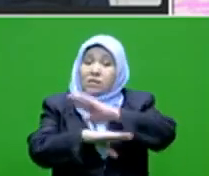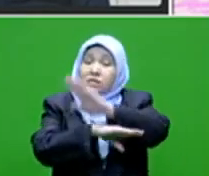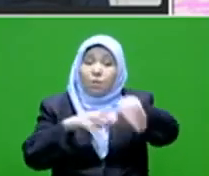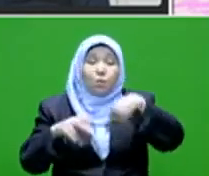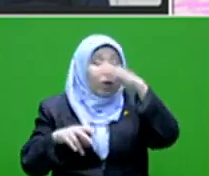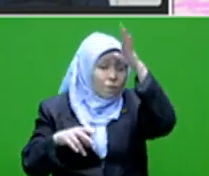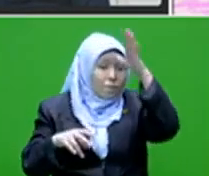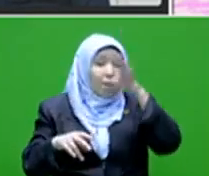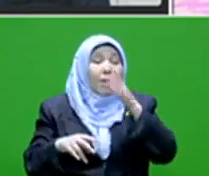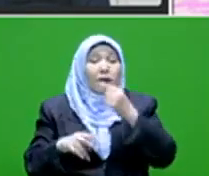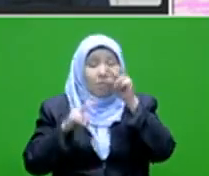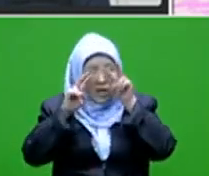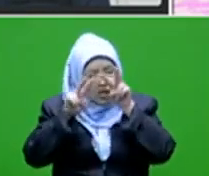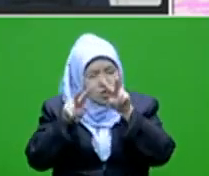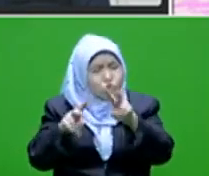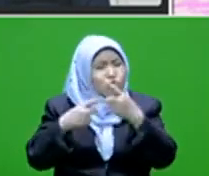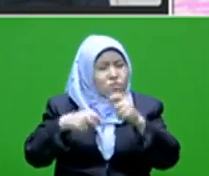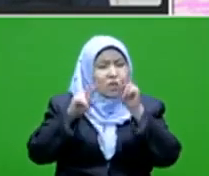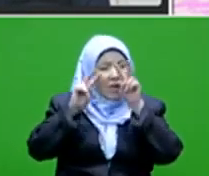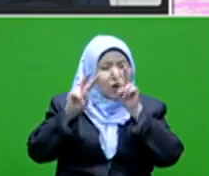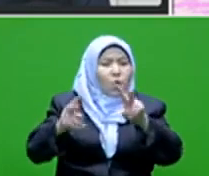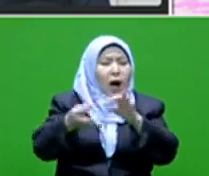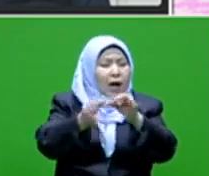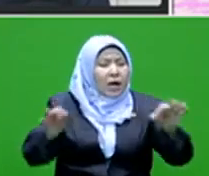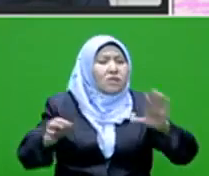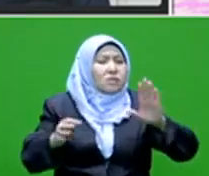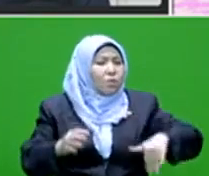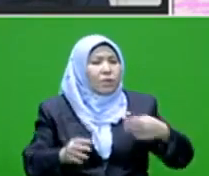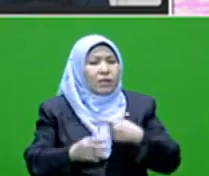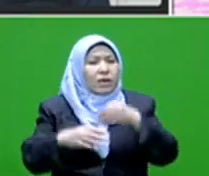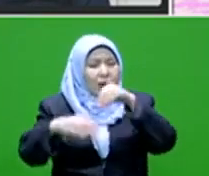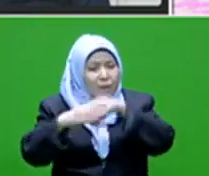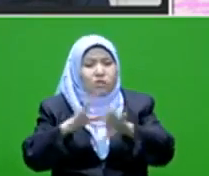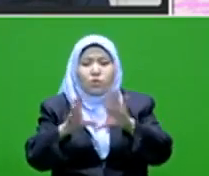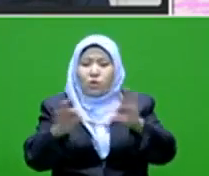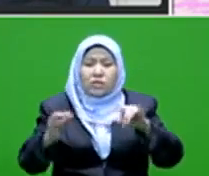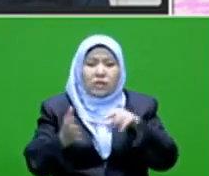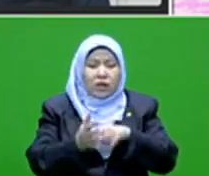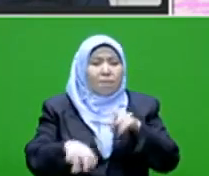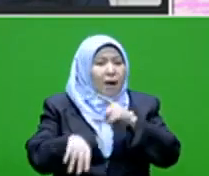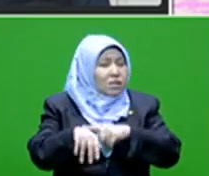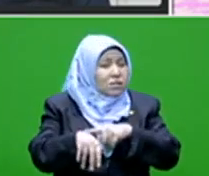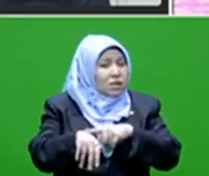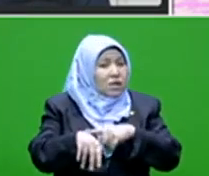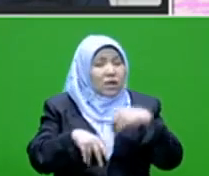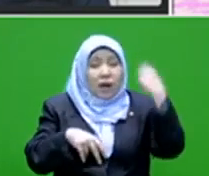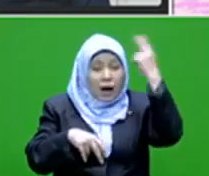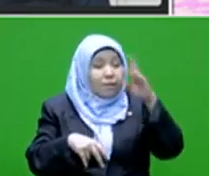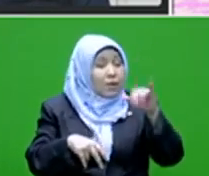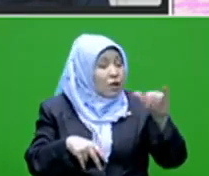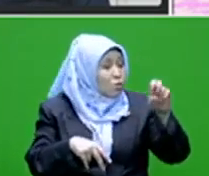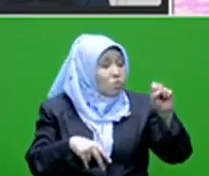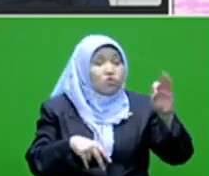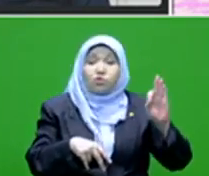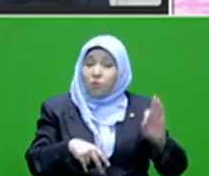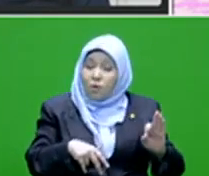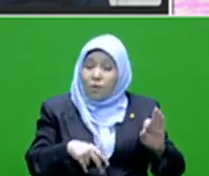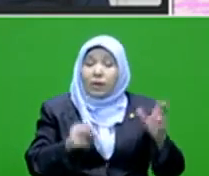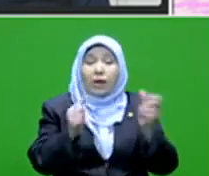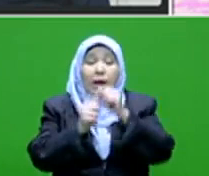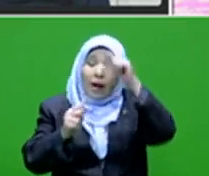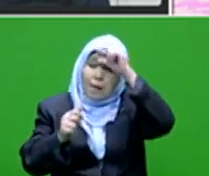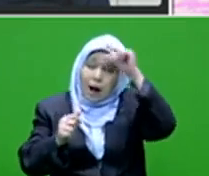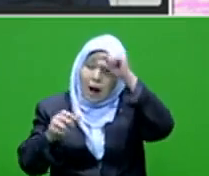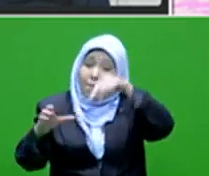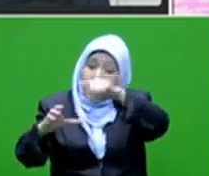menonton, cuba perhatikan ayat sebelum kita nak masuk cerita ni, ketika mana Nabi Allah Yusuf dengan